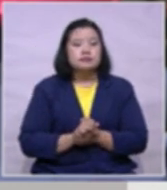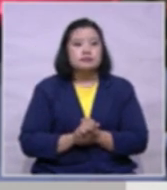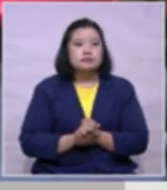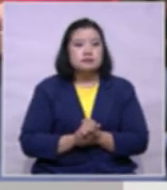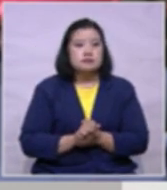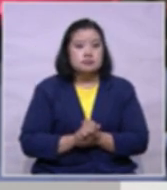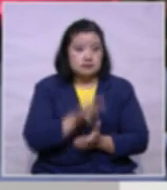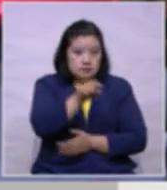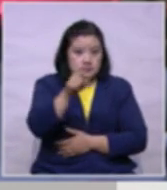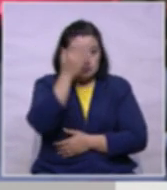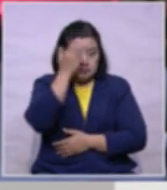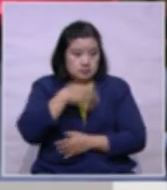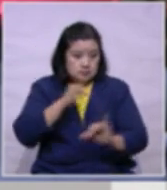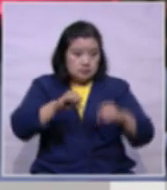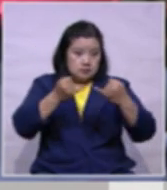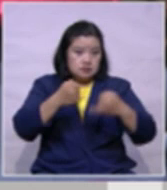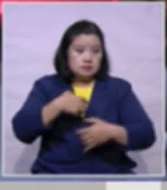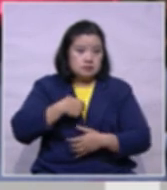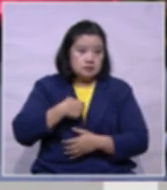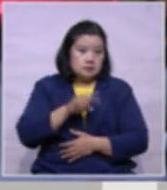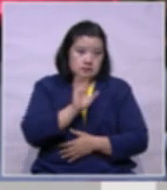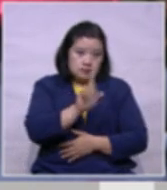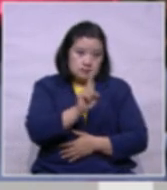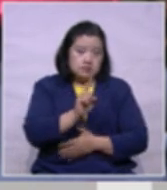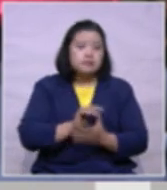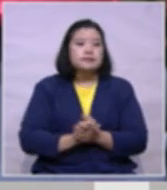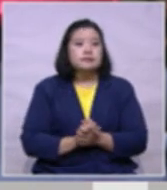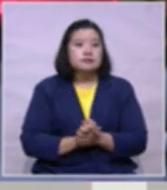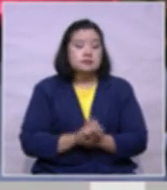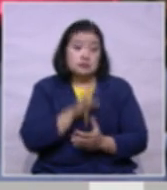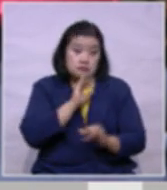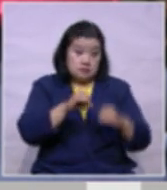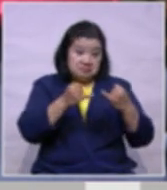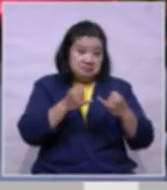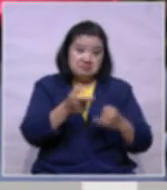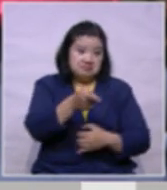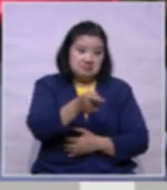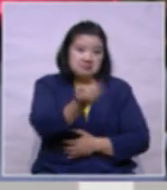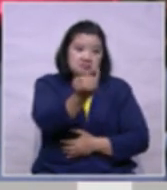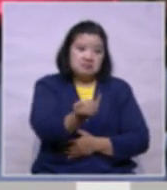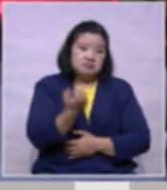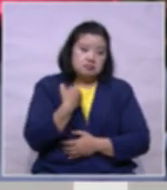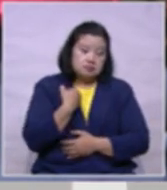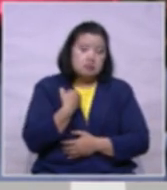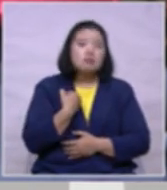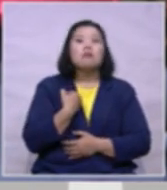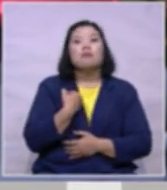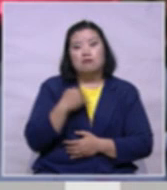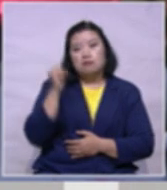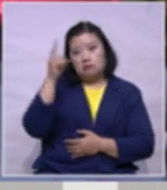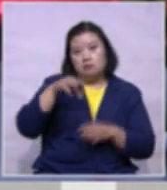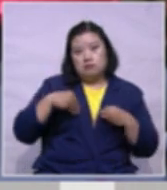อย่าใครคิดสู้ผมนะถึงสู้ก็สู้ไม่ได้ผมเข้าใจครับสู้ท่านไม่ได้เพราะร